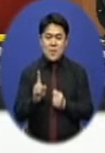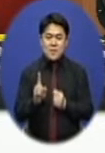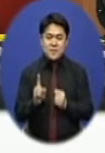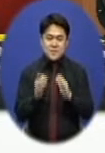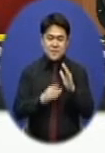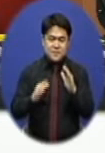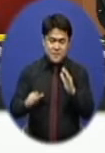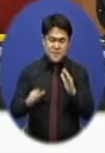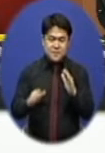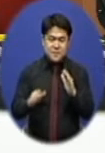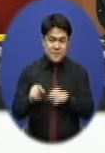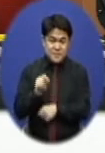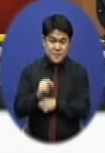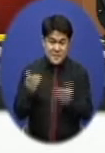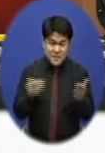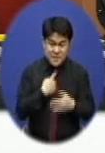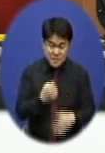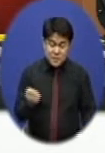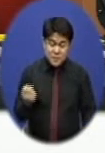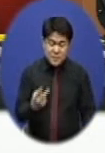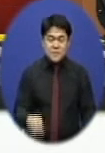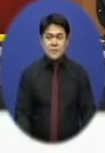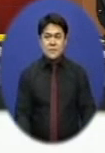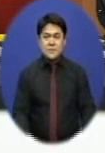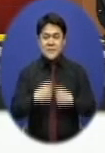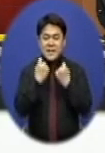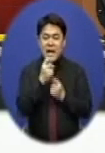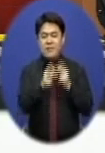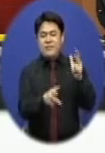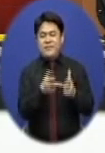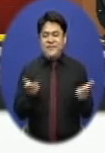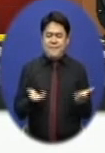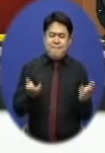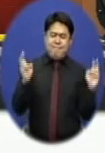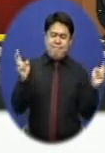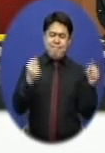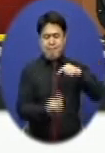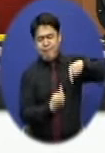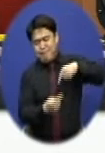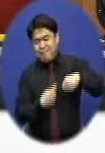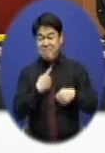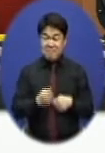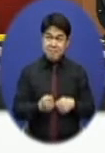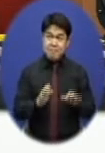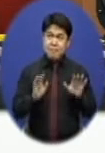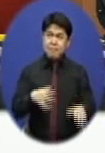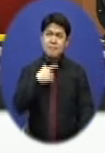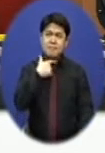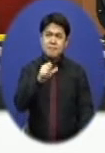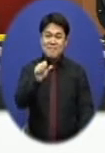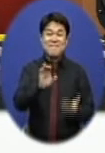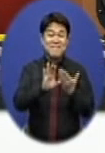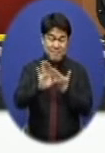동사무소 근무도 하다가, 네. 또, 개인 사업도 좀 하다가, 네. 그러고 65세